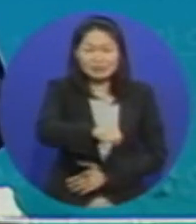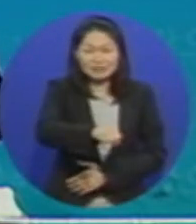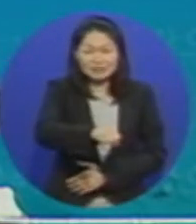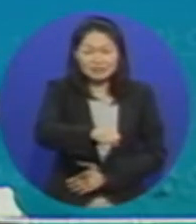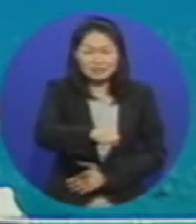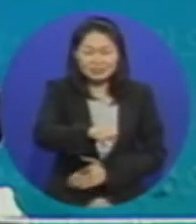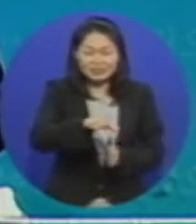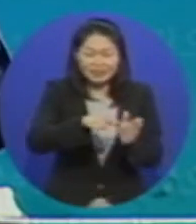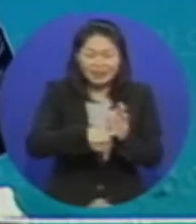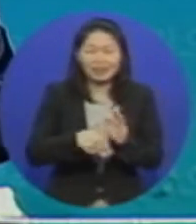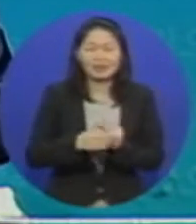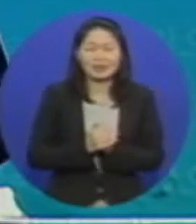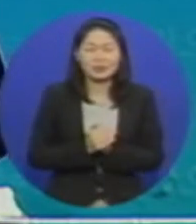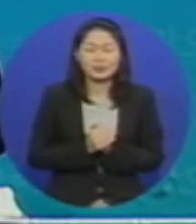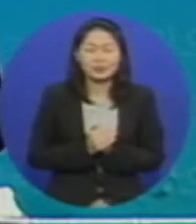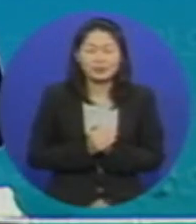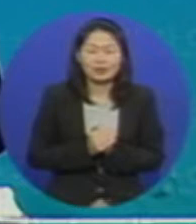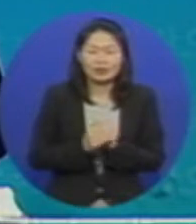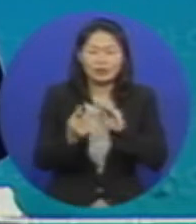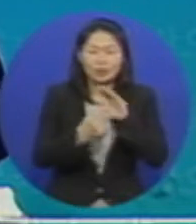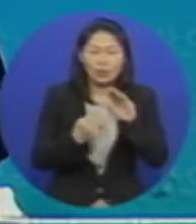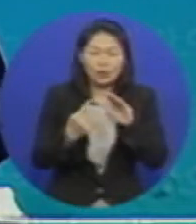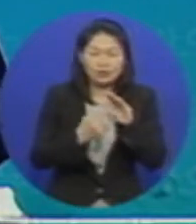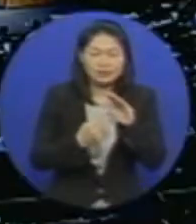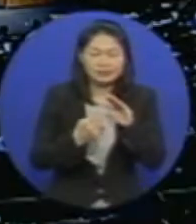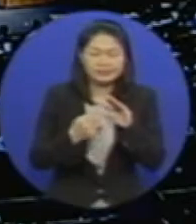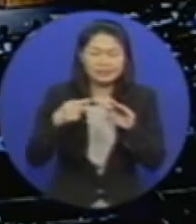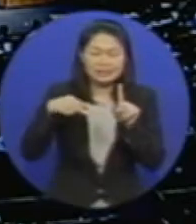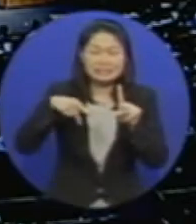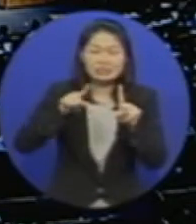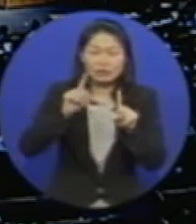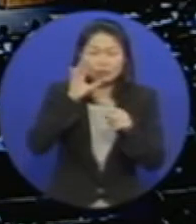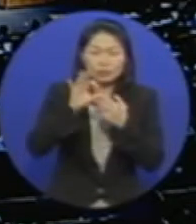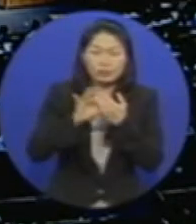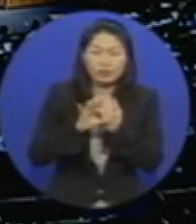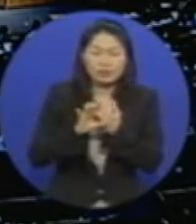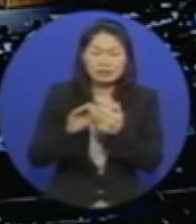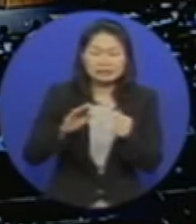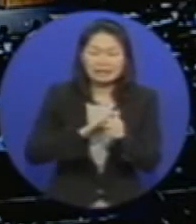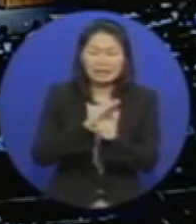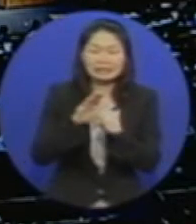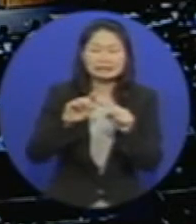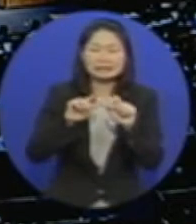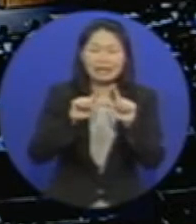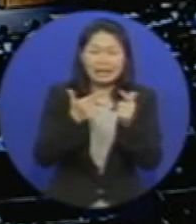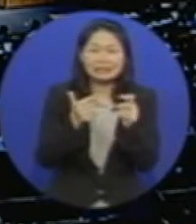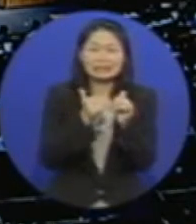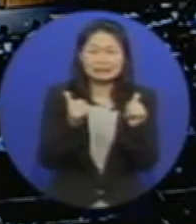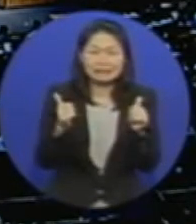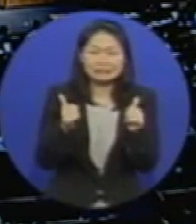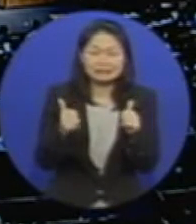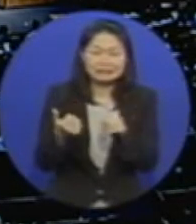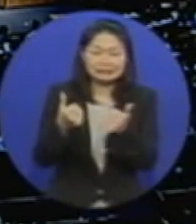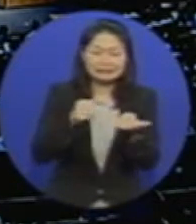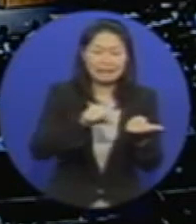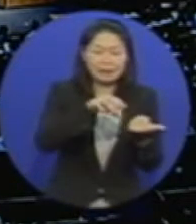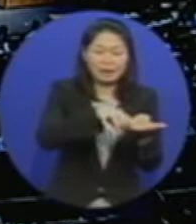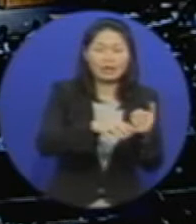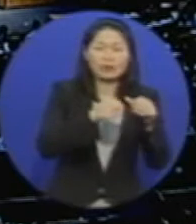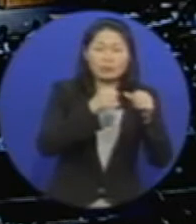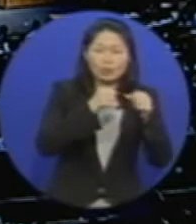요한일서 3장 14절 15절 을 보면 사랑하지 아니하는 자는 사망에 머물러